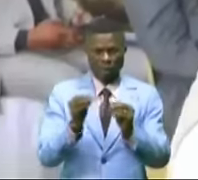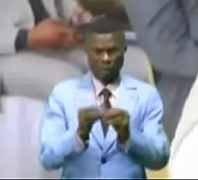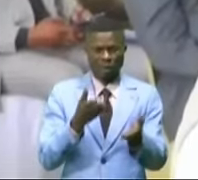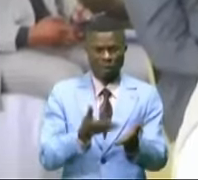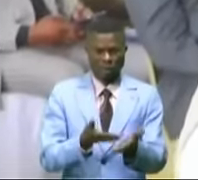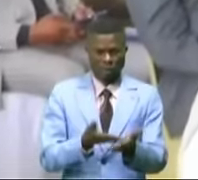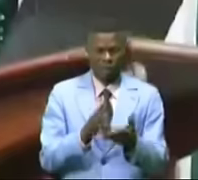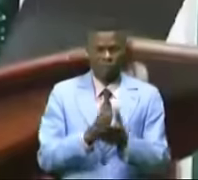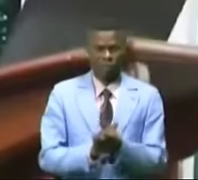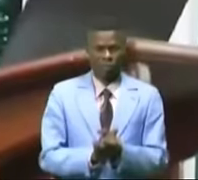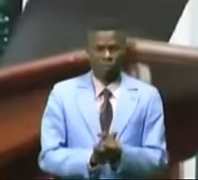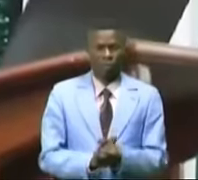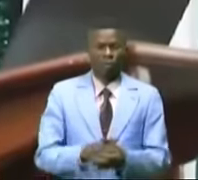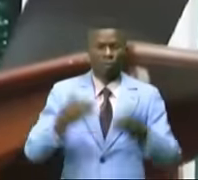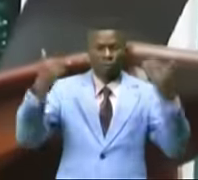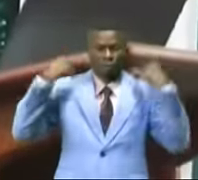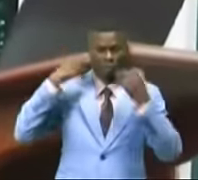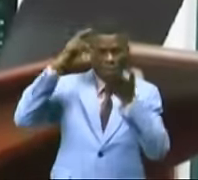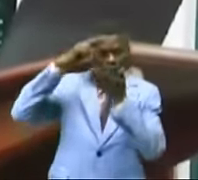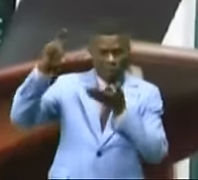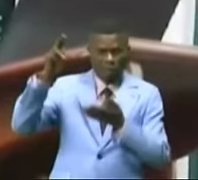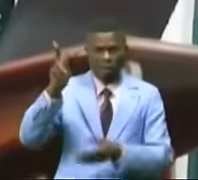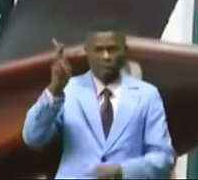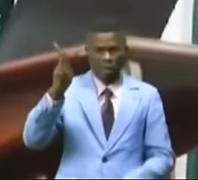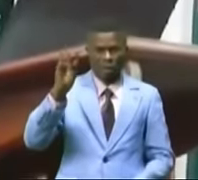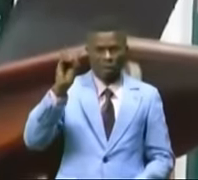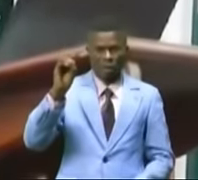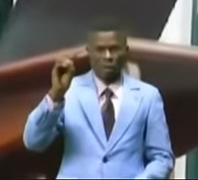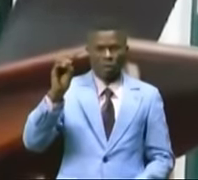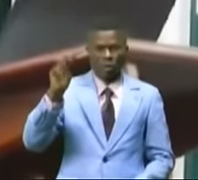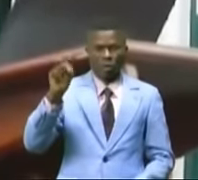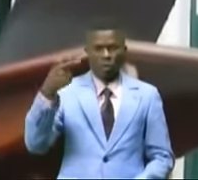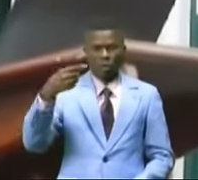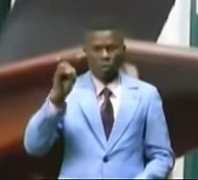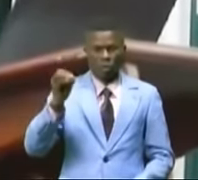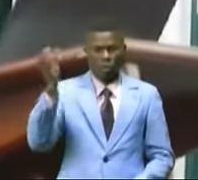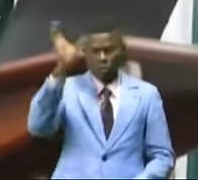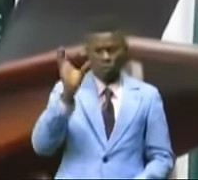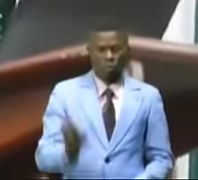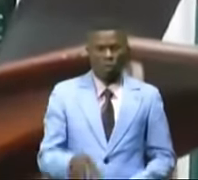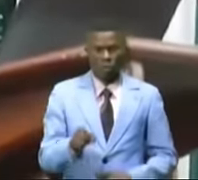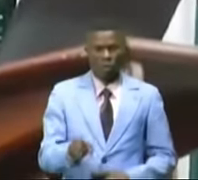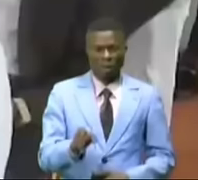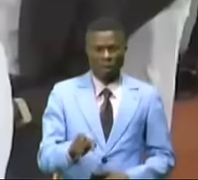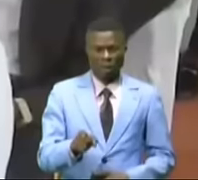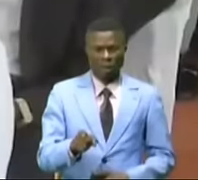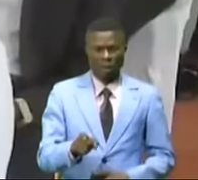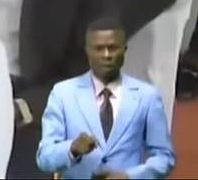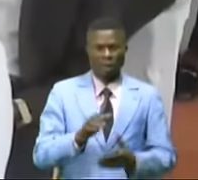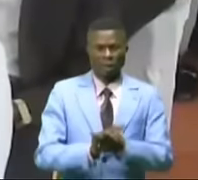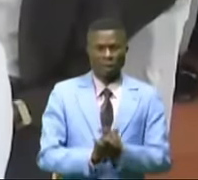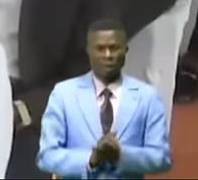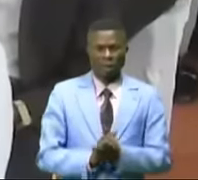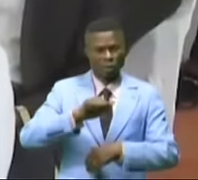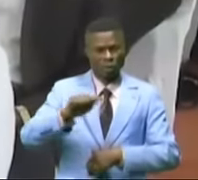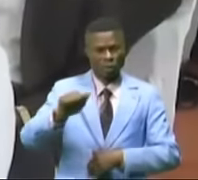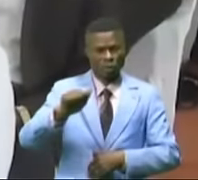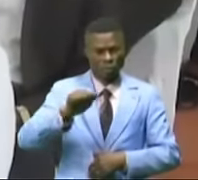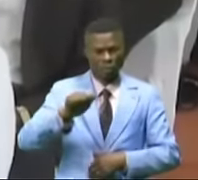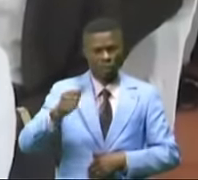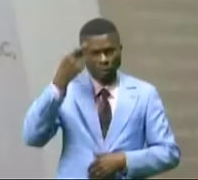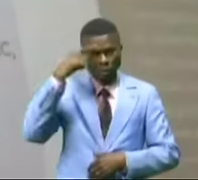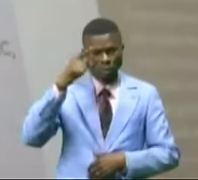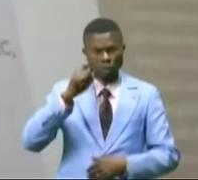scientifique. Le recteur de l'Université Congo, Germain Kouna Maba, s'est dit engagé à faire